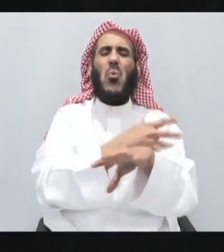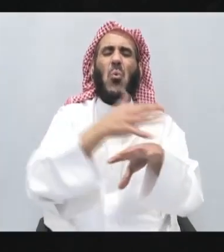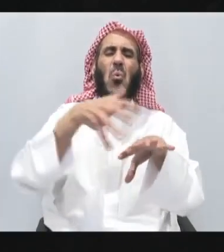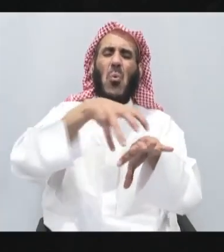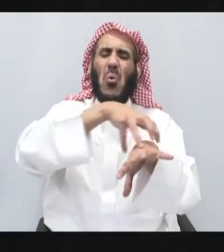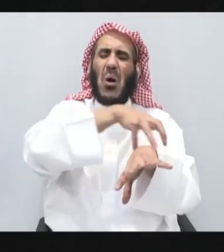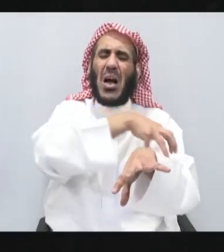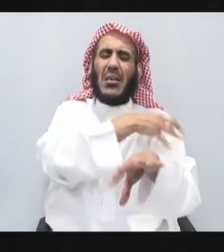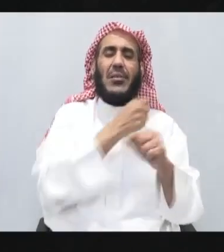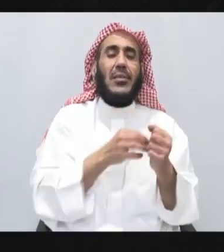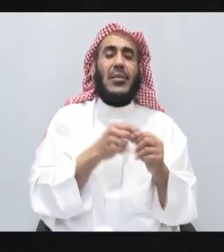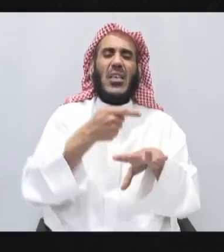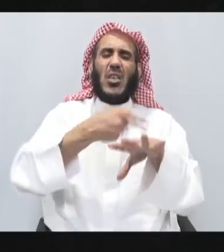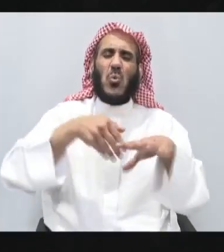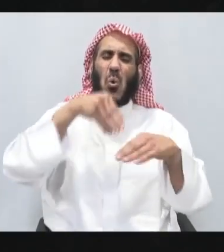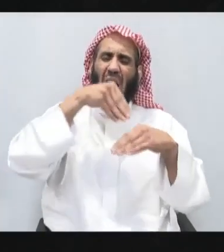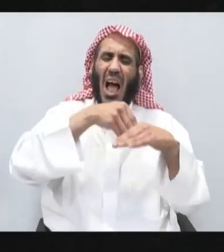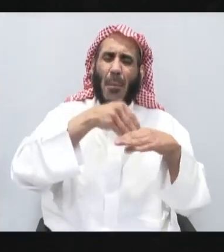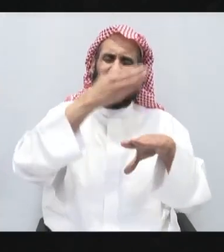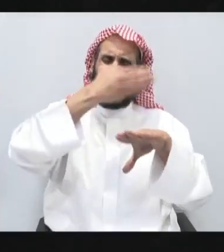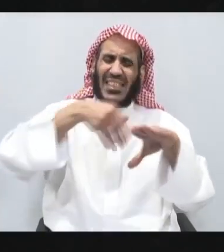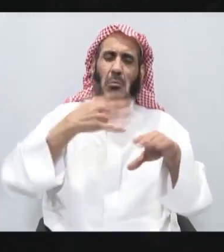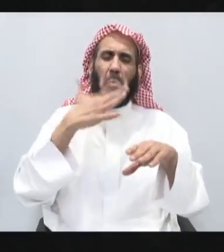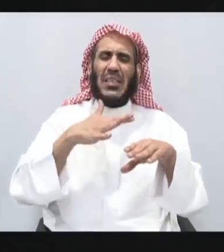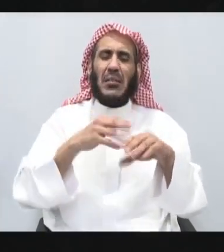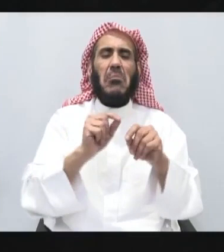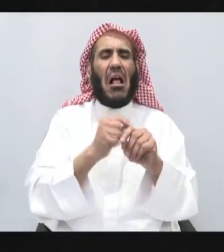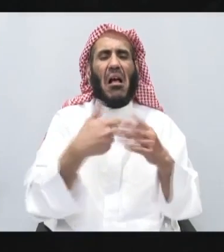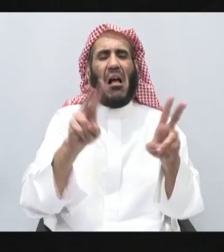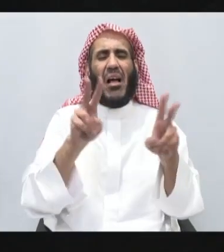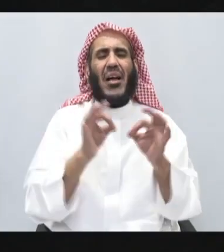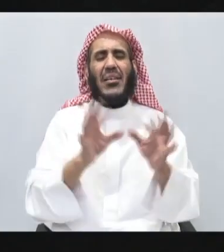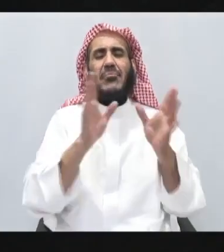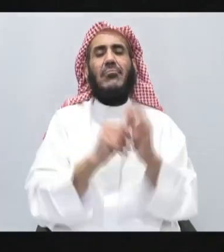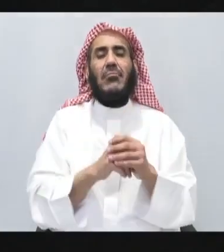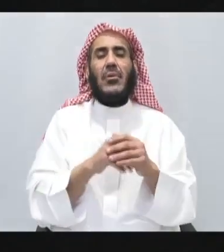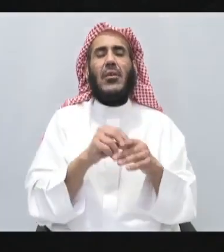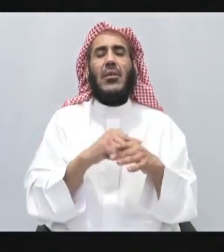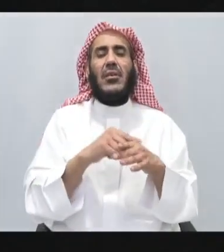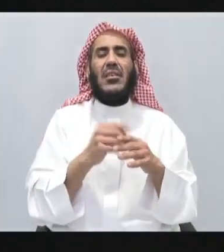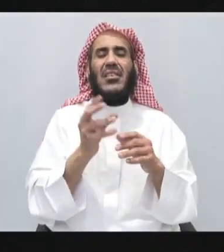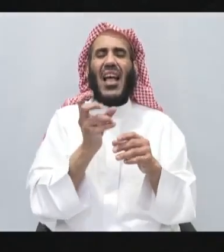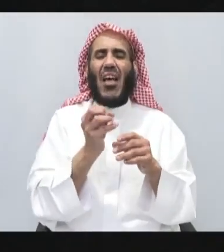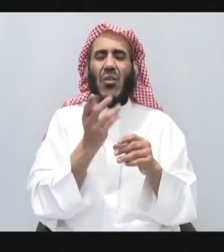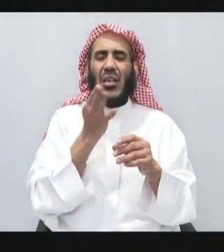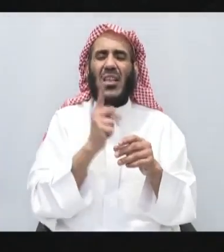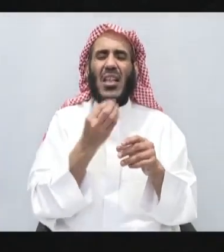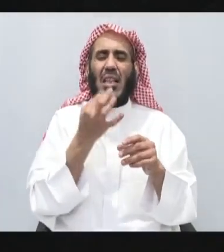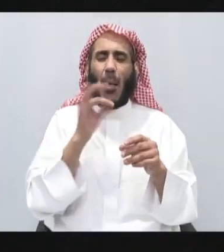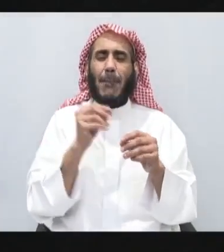حروق الجروح العميقه الجروح البسيطه تلتم ذكرنا انه عمليه التخثر